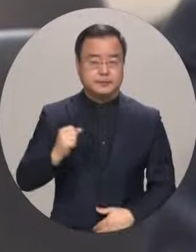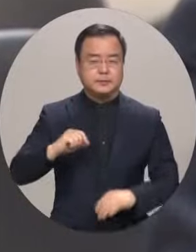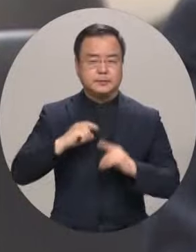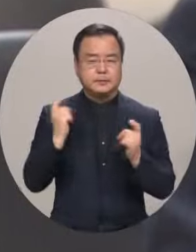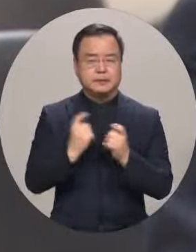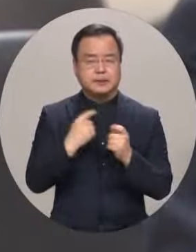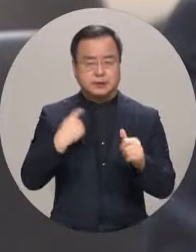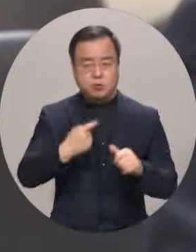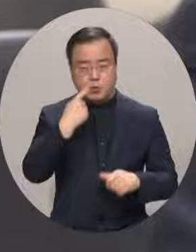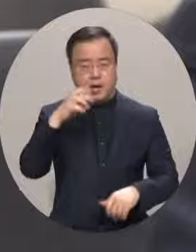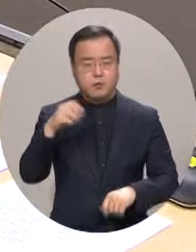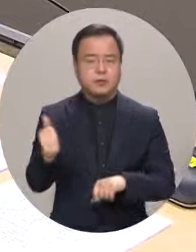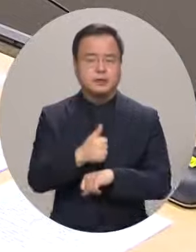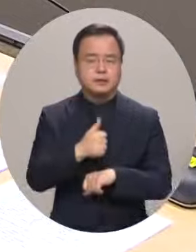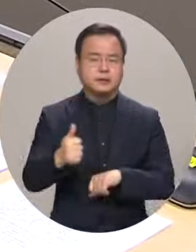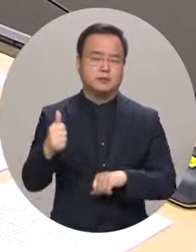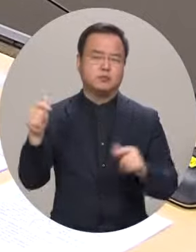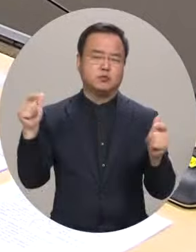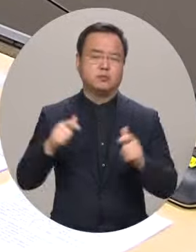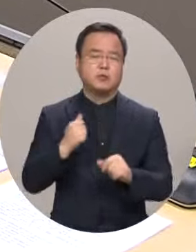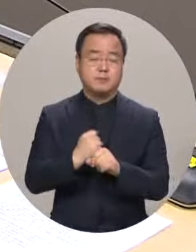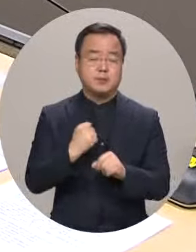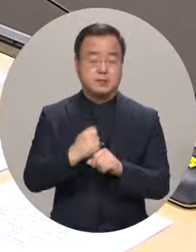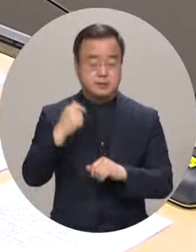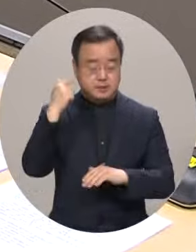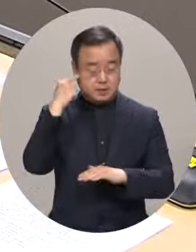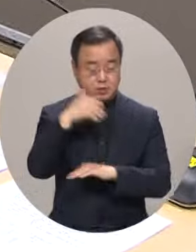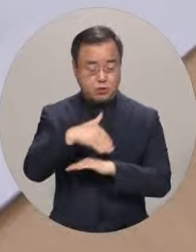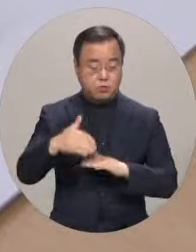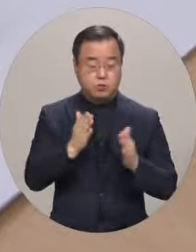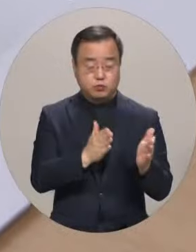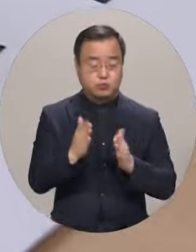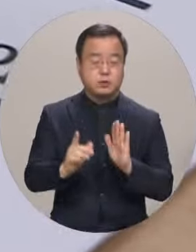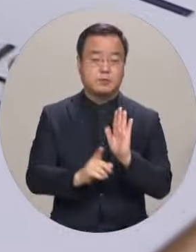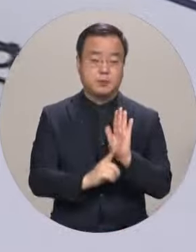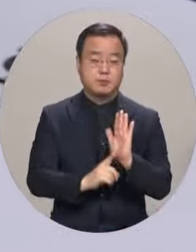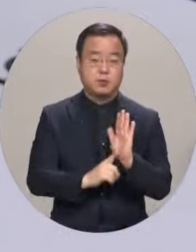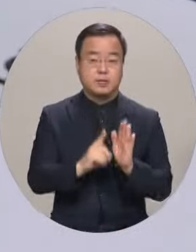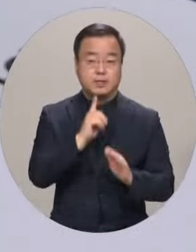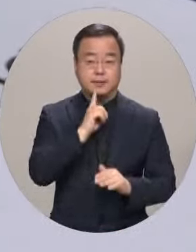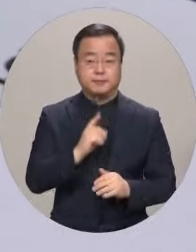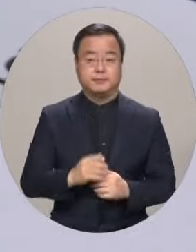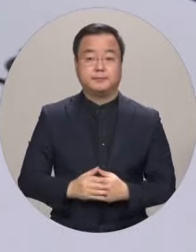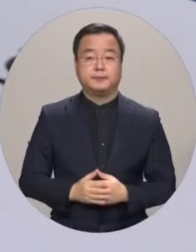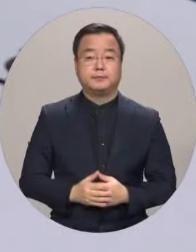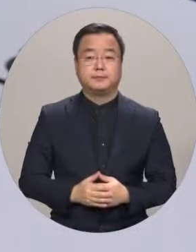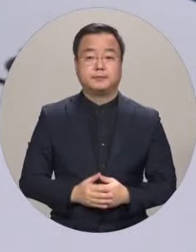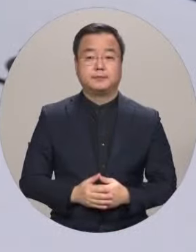대책을 정교화해 향후 발표할 예정이라고 밝혔습니다 EBS 뉴스 이상입니다